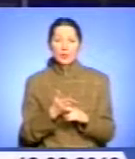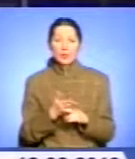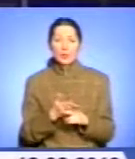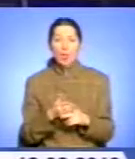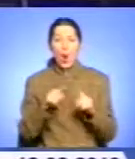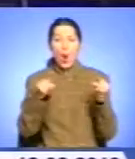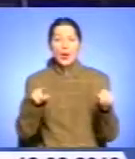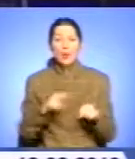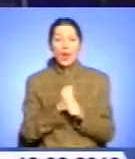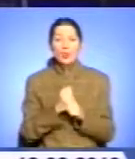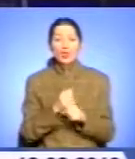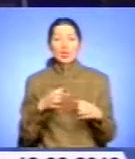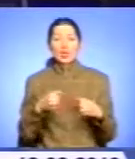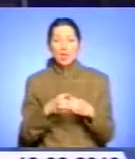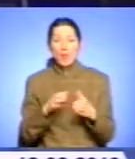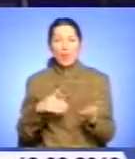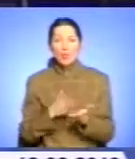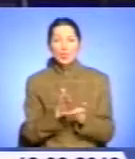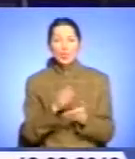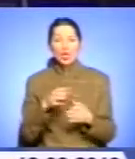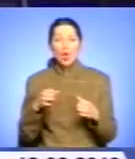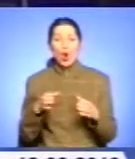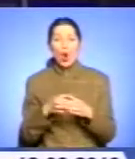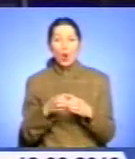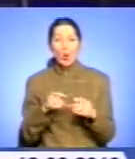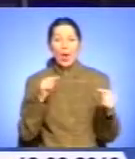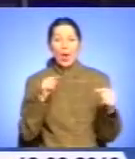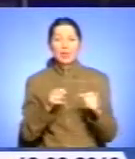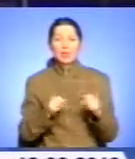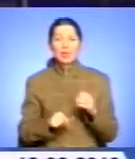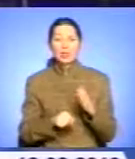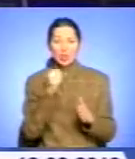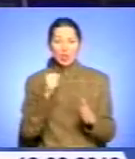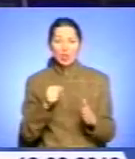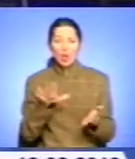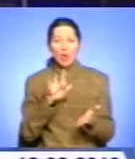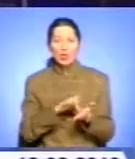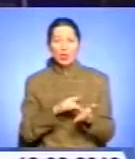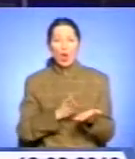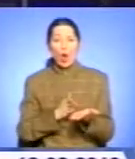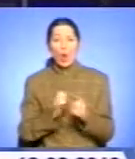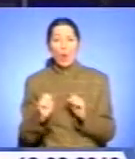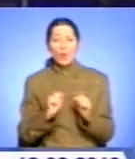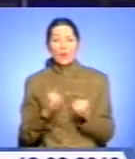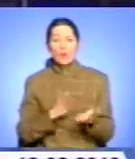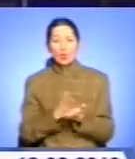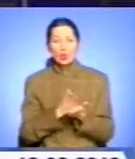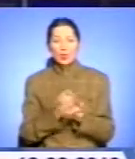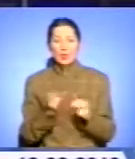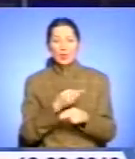У рамках роботи штабу координаційної групи антитерористичного центру при управлінні Служби безпеки України в області